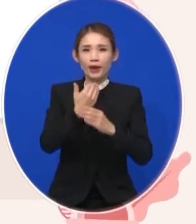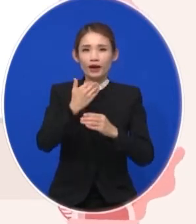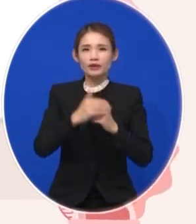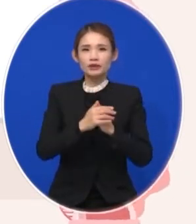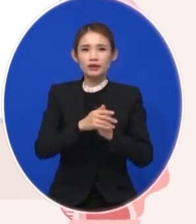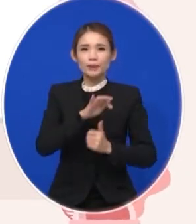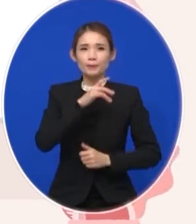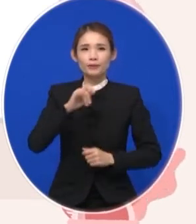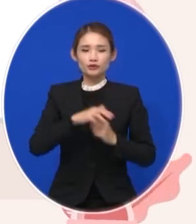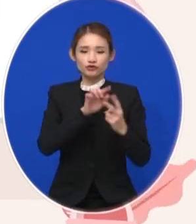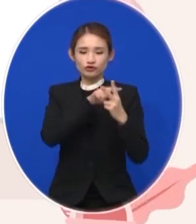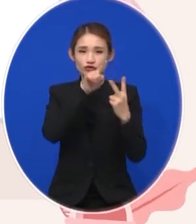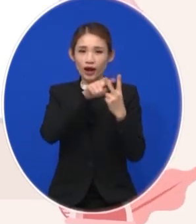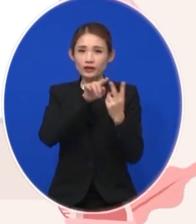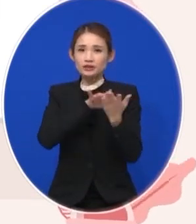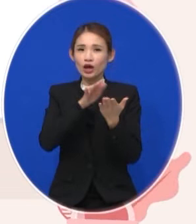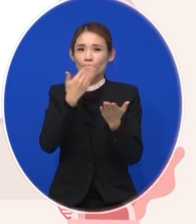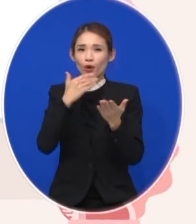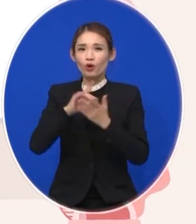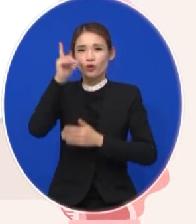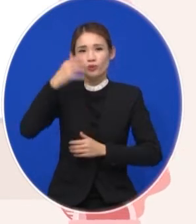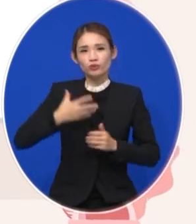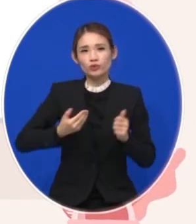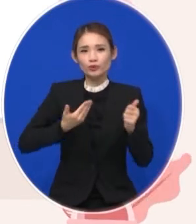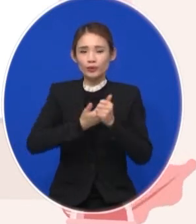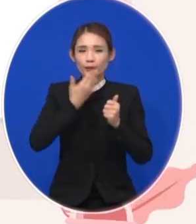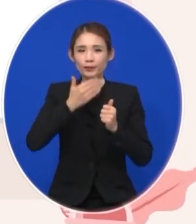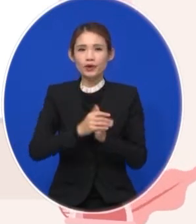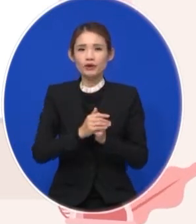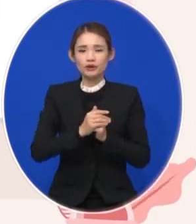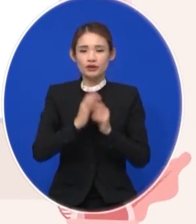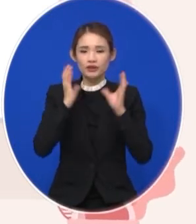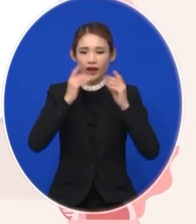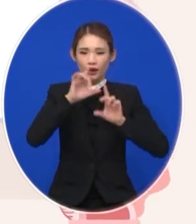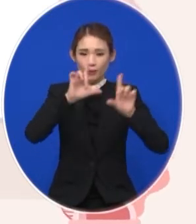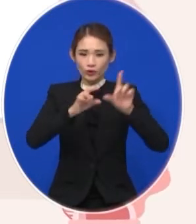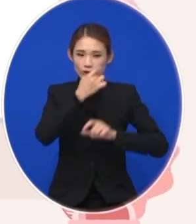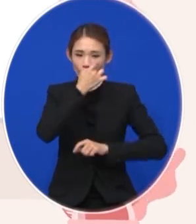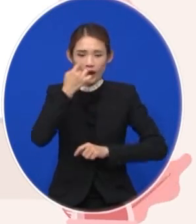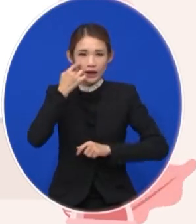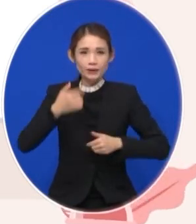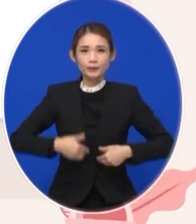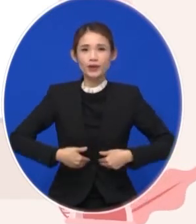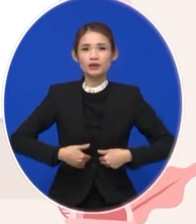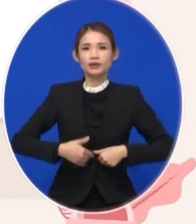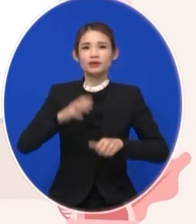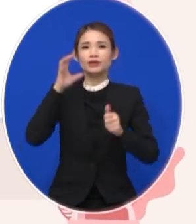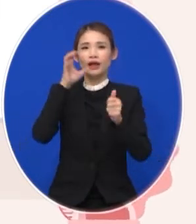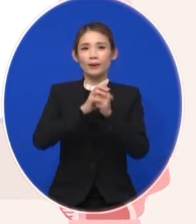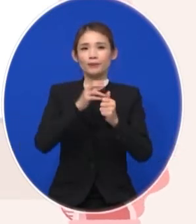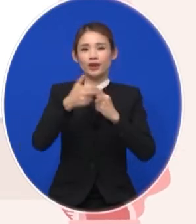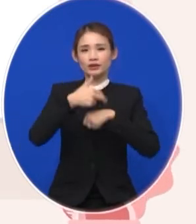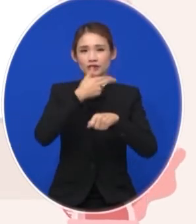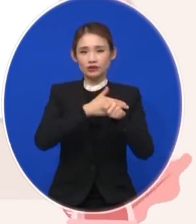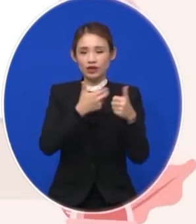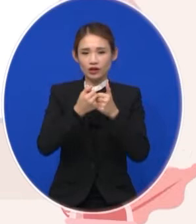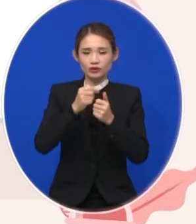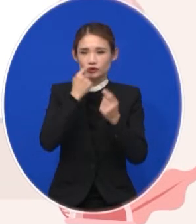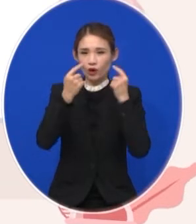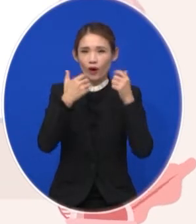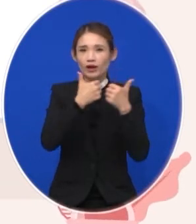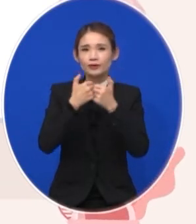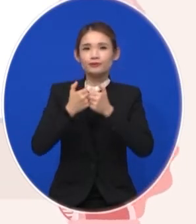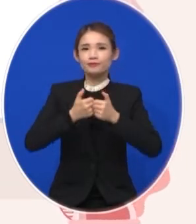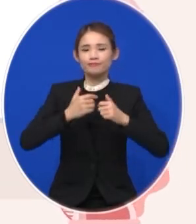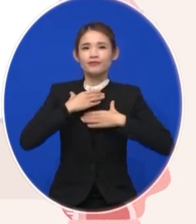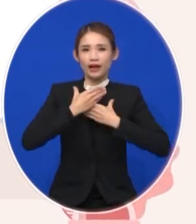페니라민과 지르텍을 복용하며 모유 수유가 가능하지만 태아의 상태 확인이 필요하며 담당이와 상의해 정확한 복용